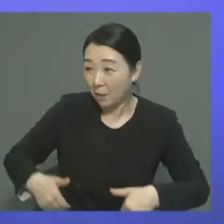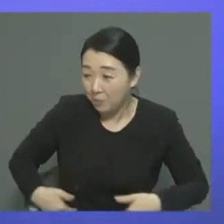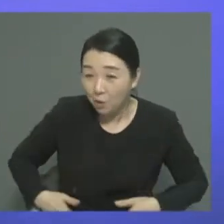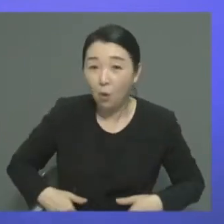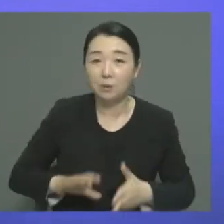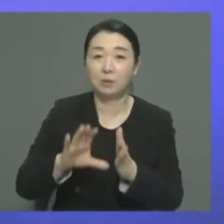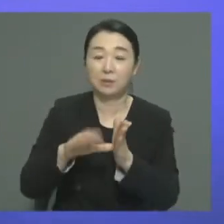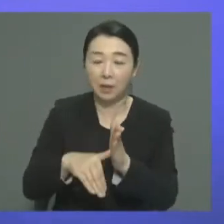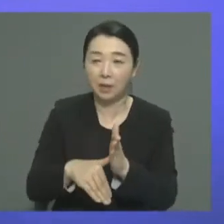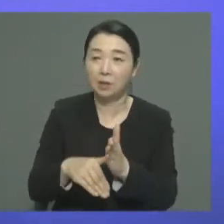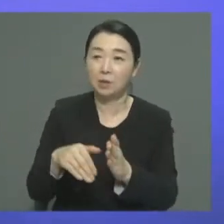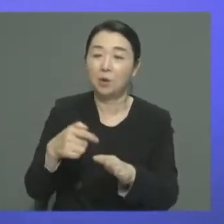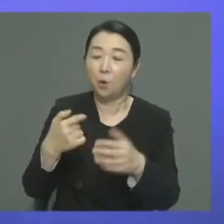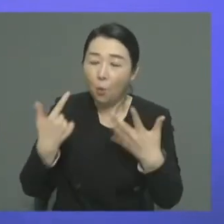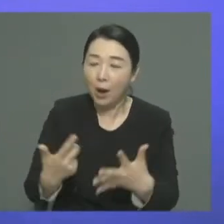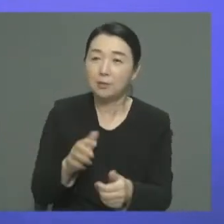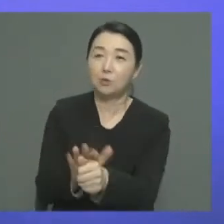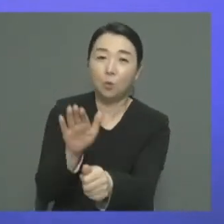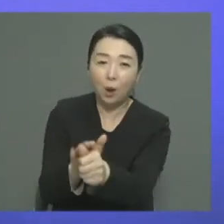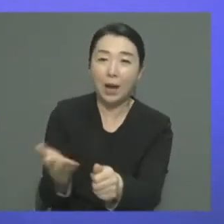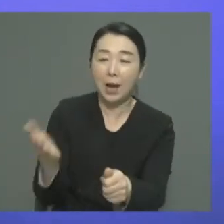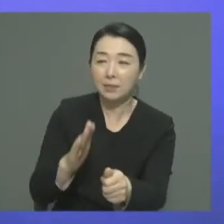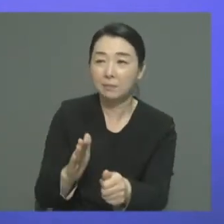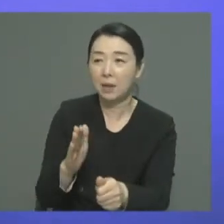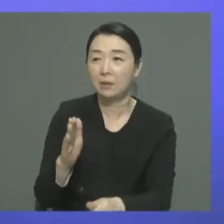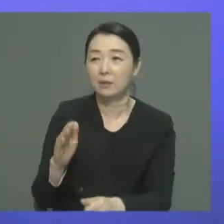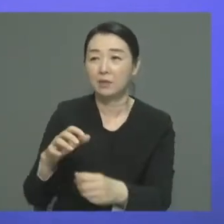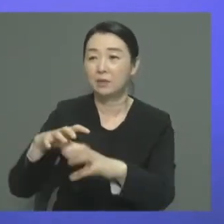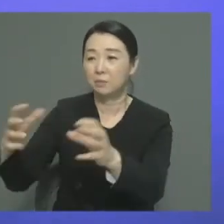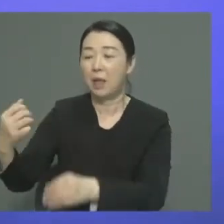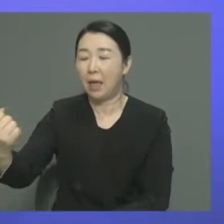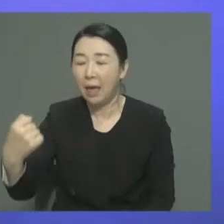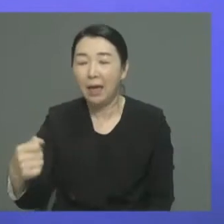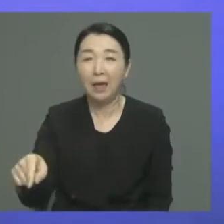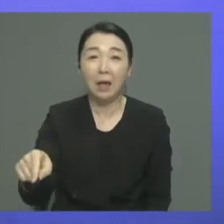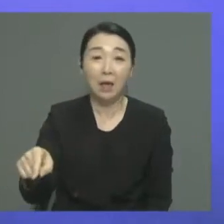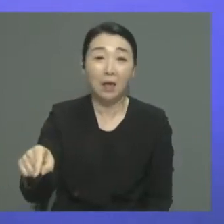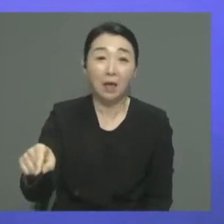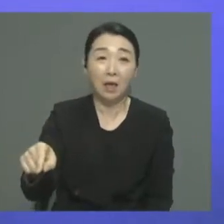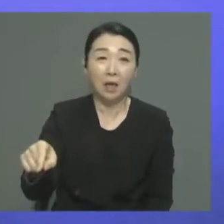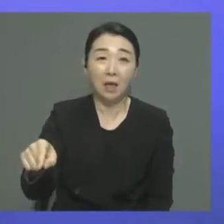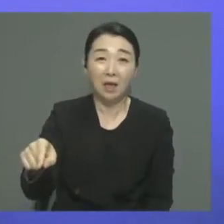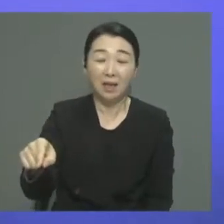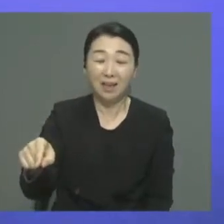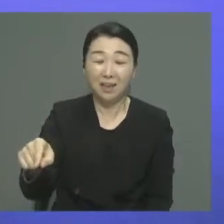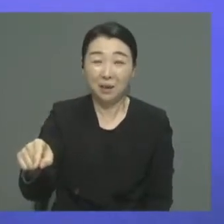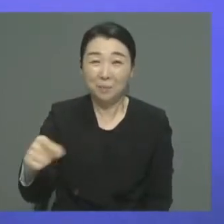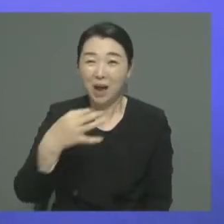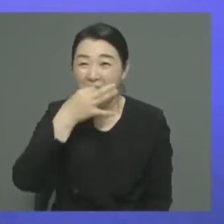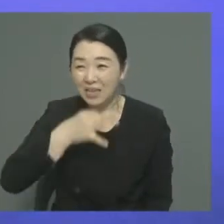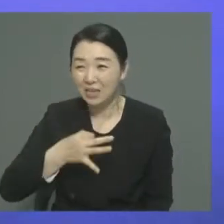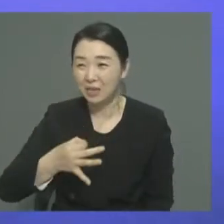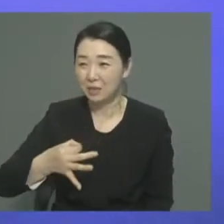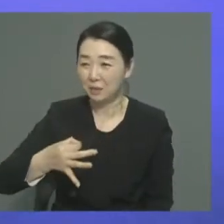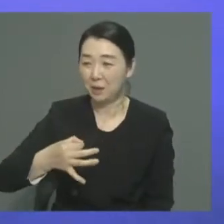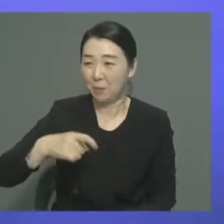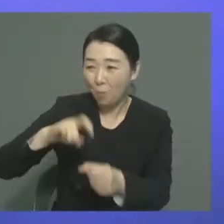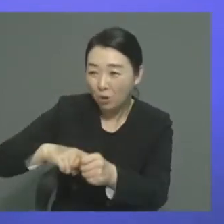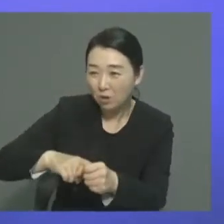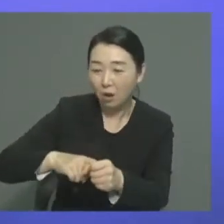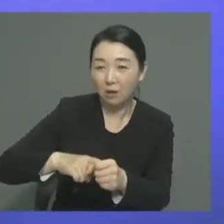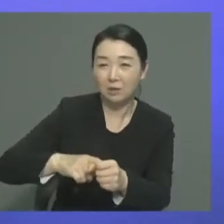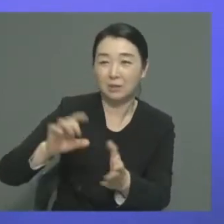협력하게 찜한 집권 여당의 독선과 표현은 당 약하게 맞서 사회 스웨덴은